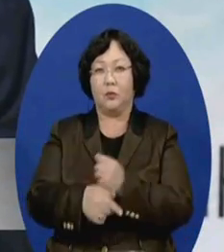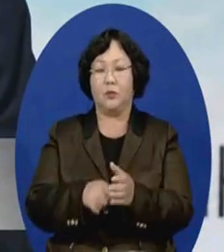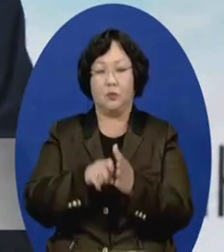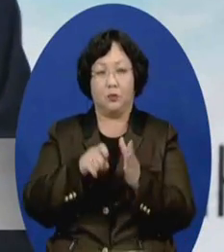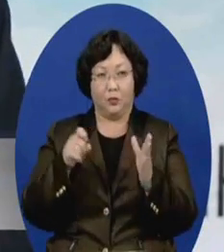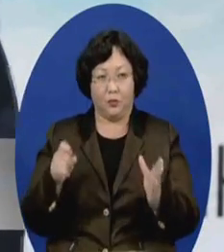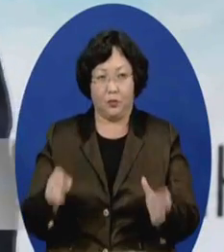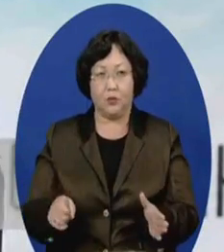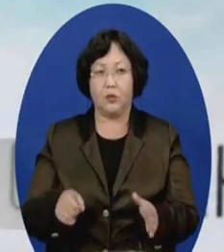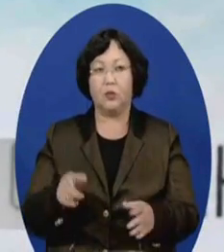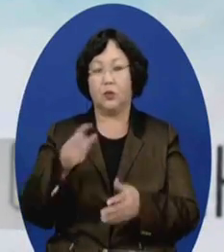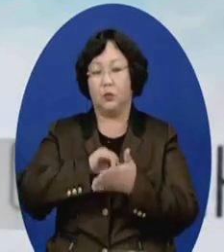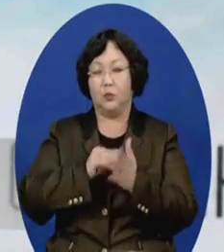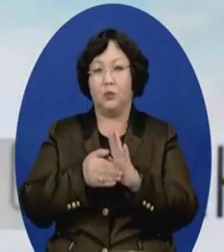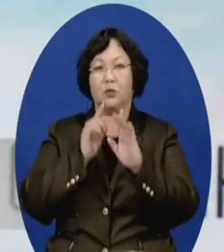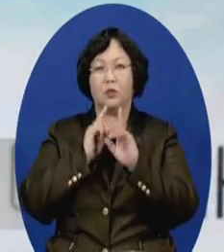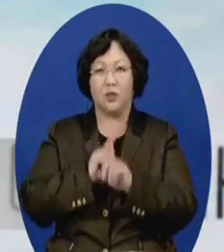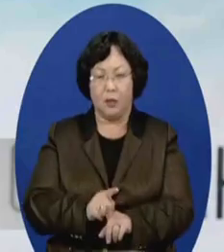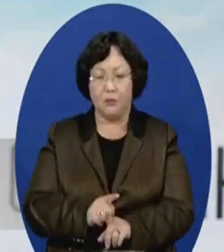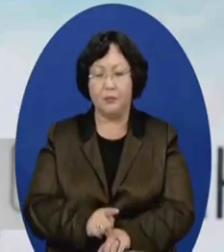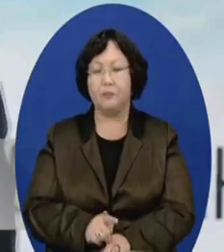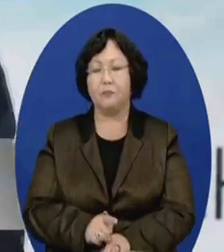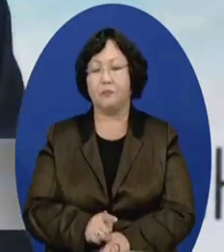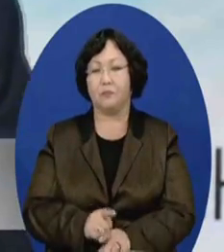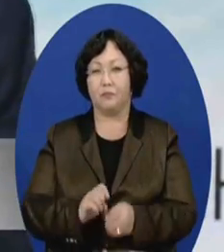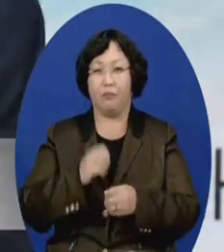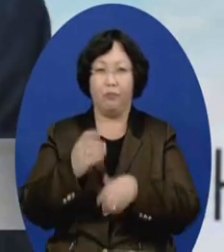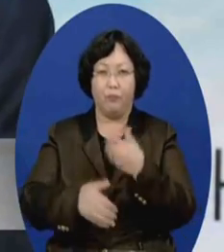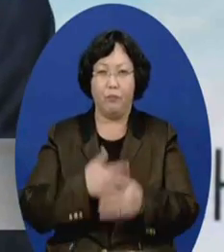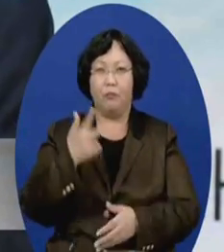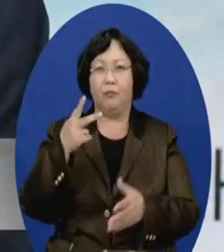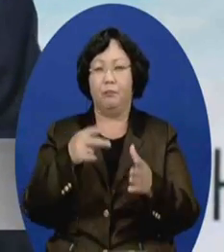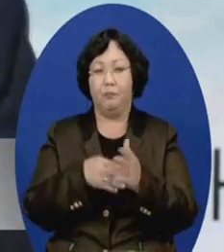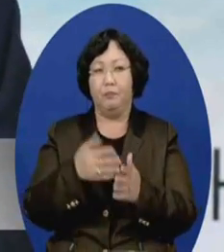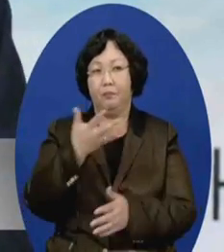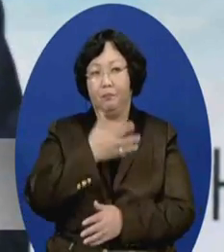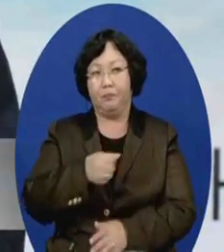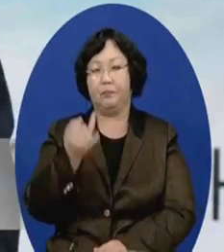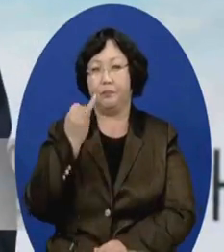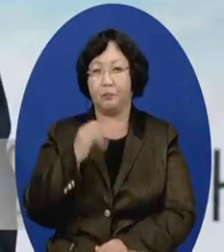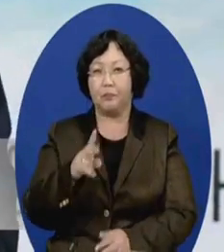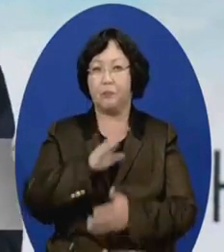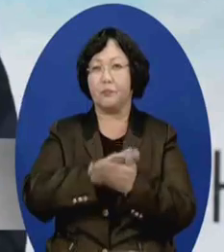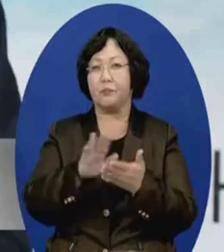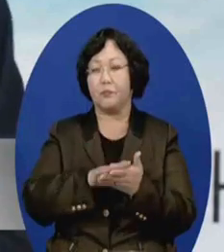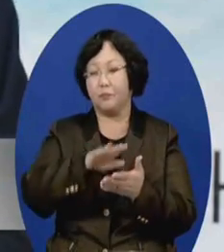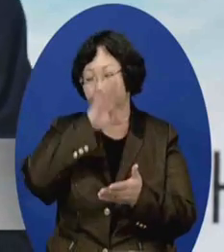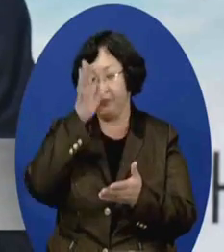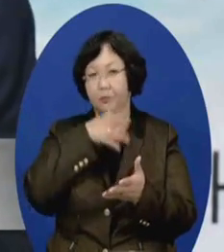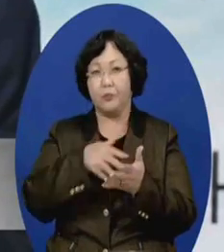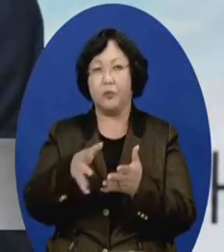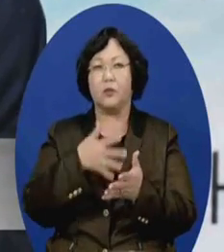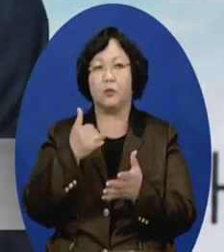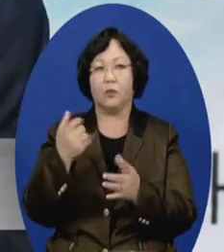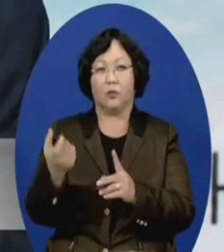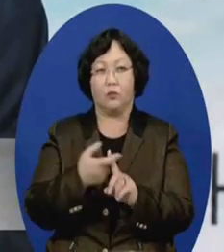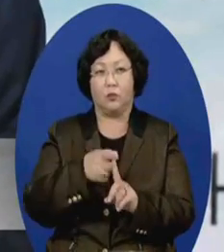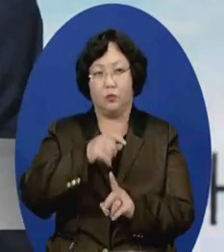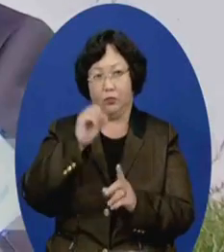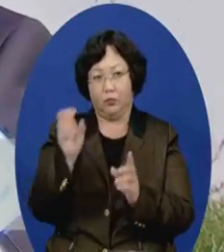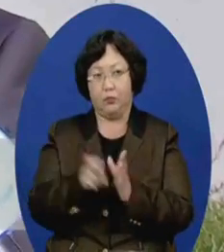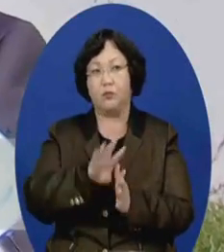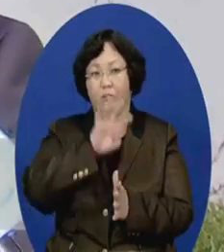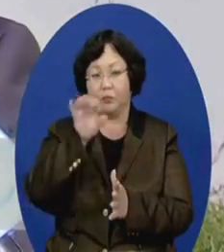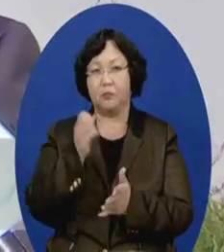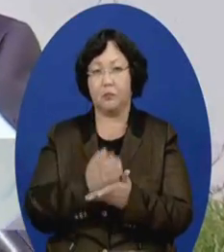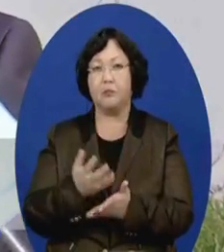бол бид нар ямар ч хэлсэн энэ төлөвлөлтөөр явахд бол нэг 2500 га дайлыг бол цэвэр халуун одоо энэ бохироор холбогдох юм бүрэн боломжууд нь